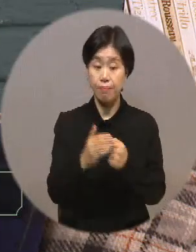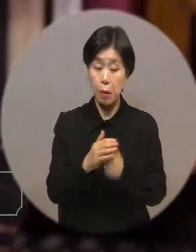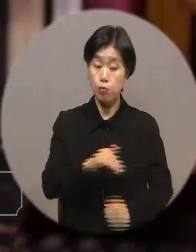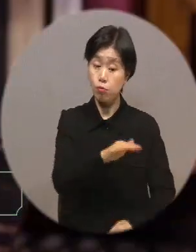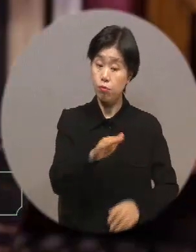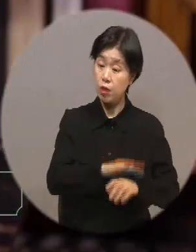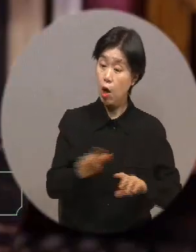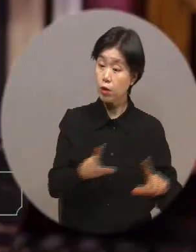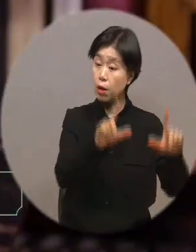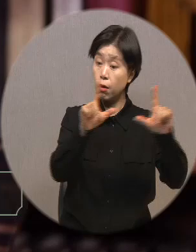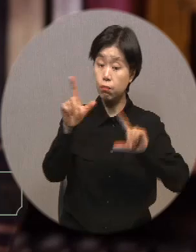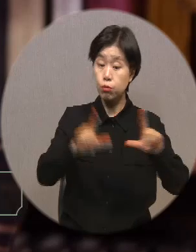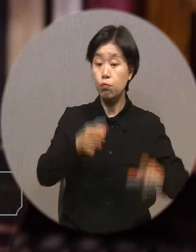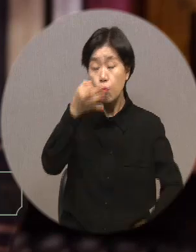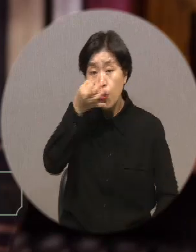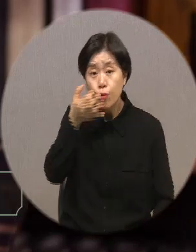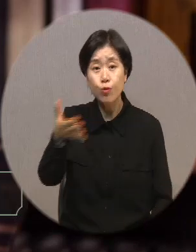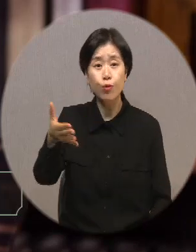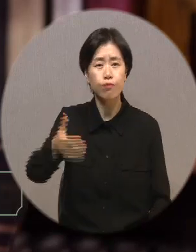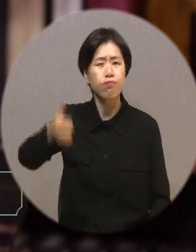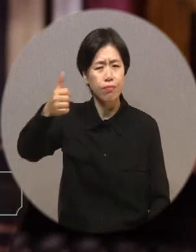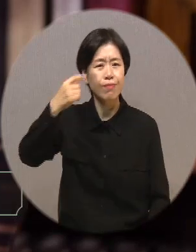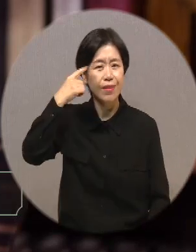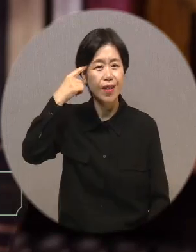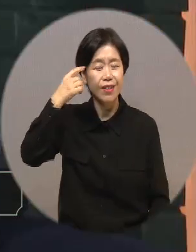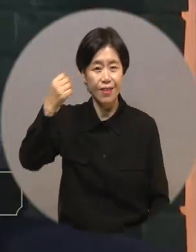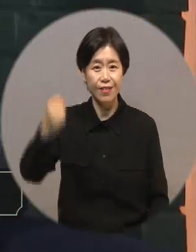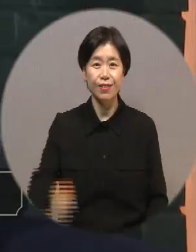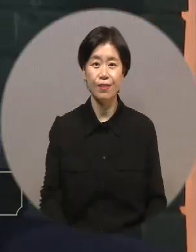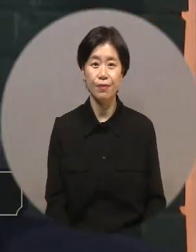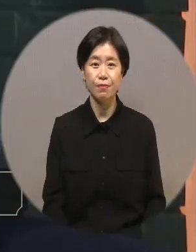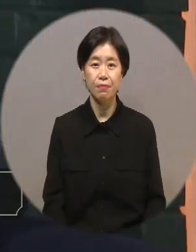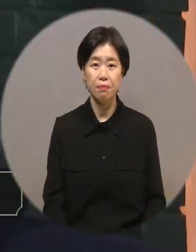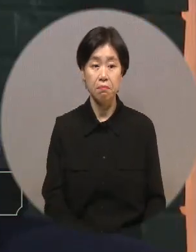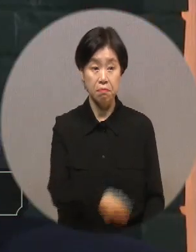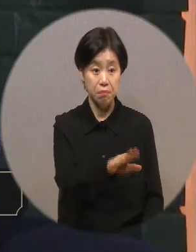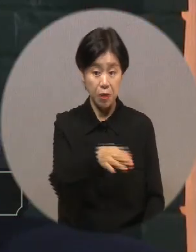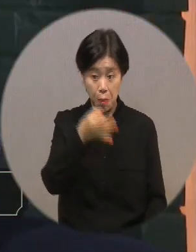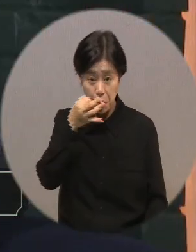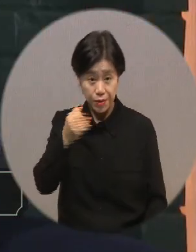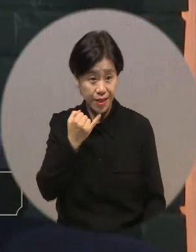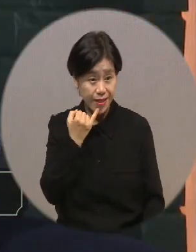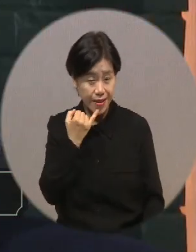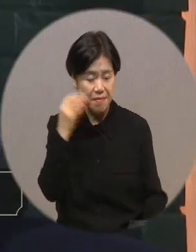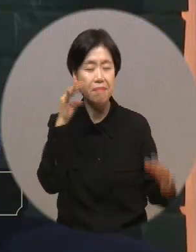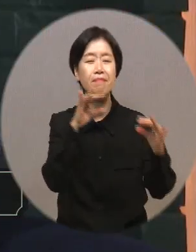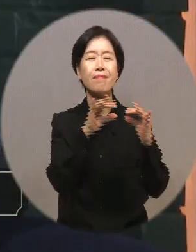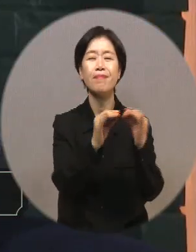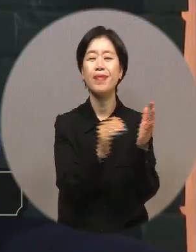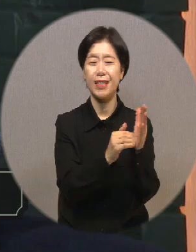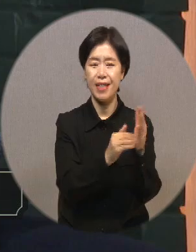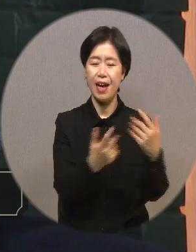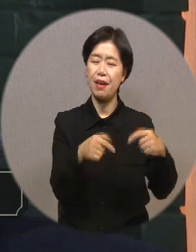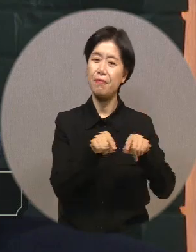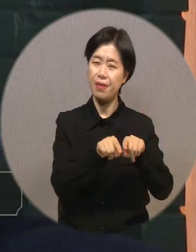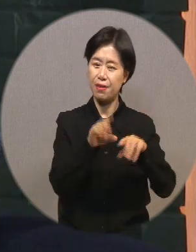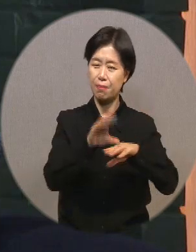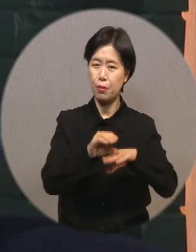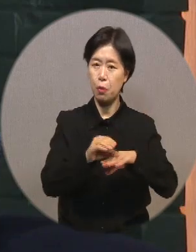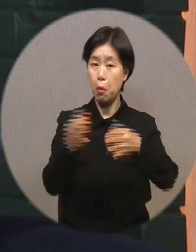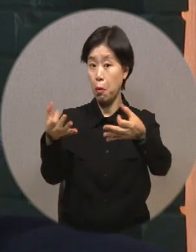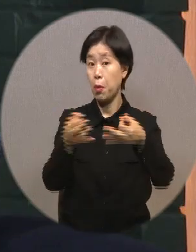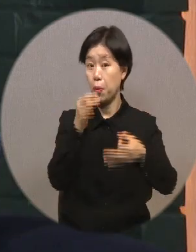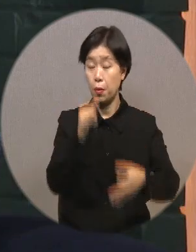그리고 우리 진짜 잘 살잖아. 이거 한번 보여주셔서 아이들한테 동의를 얻었고, 그래서 처음으로 방송을 한번 나간 적이 있어요. 근데